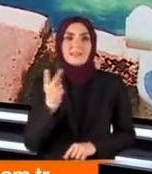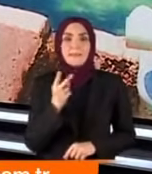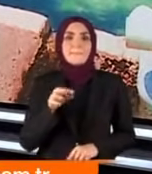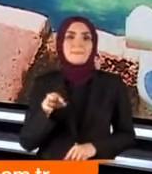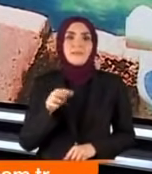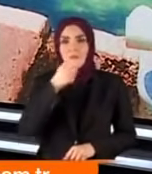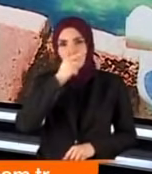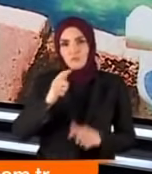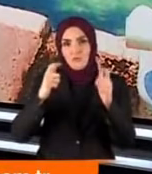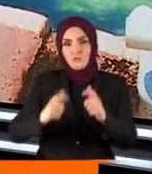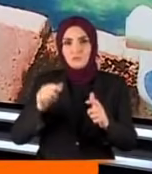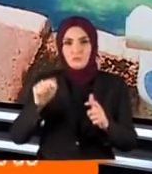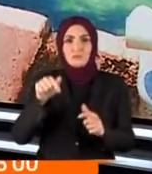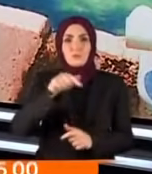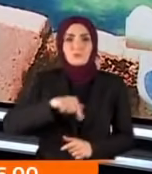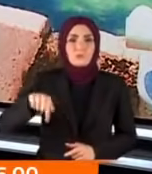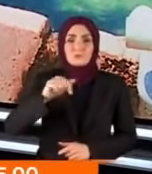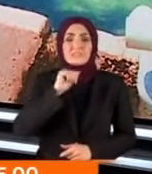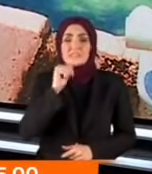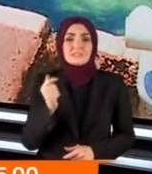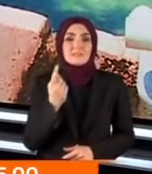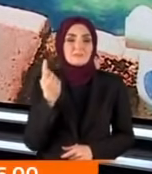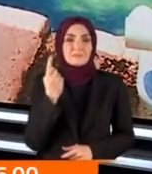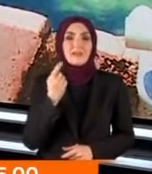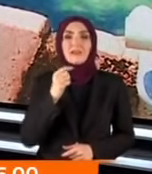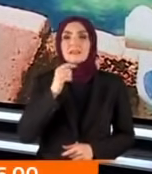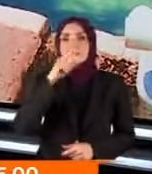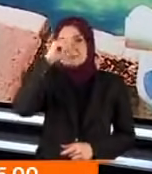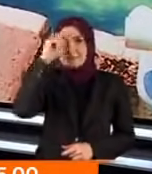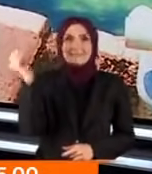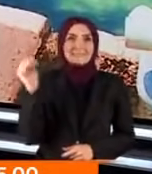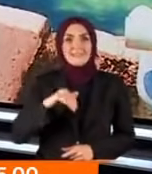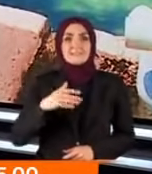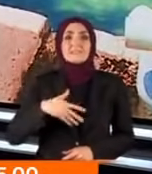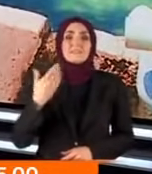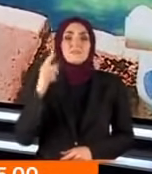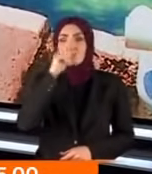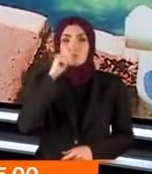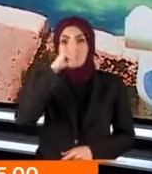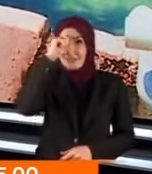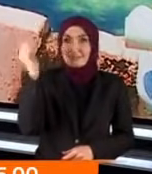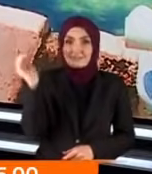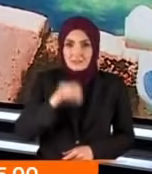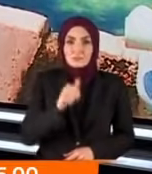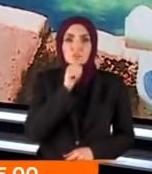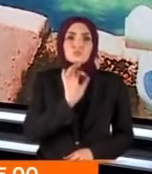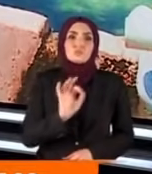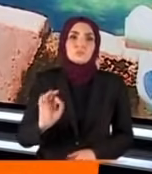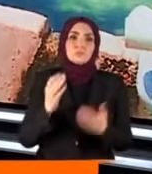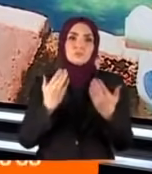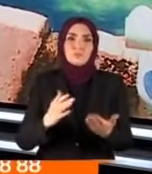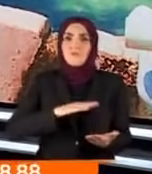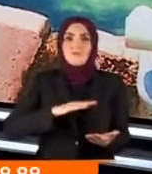yaz mevsiminin gelmesini istemiyor. Çünkü onlar için yaz demek, susuzluk demek. Üstelik var olan su yetmediği gibi etraftaki